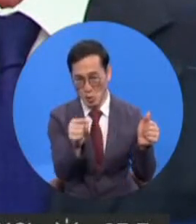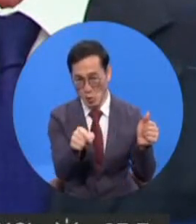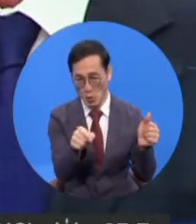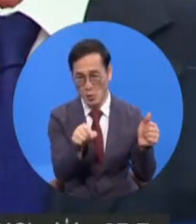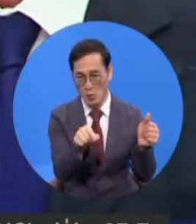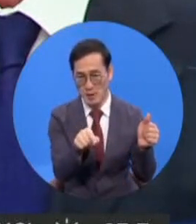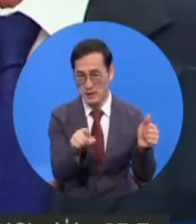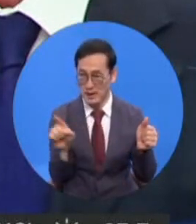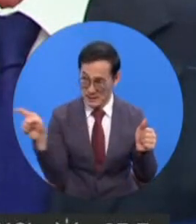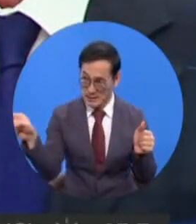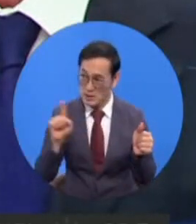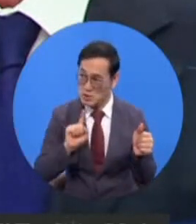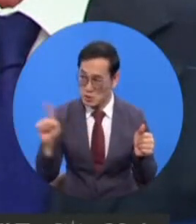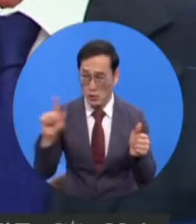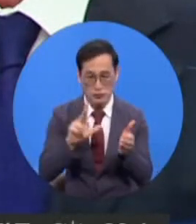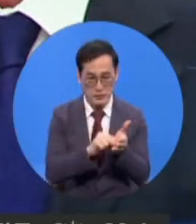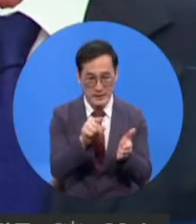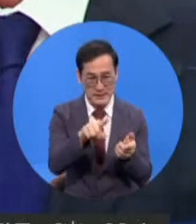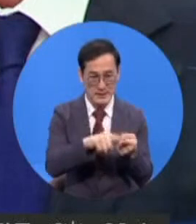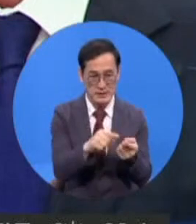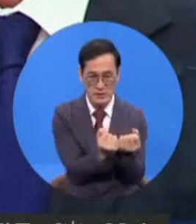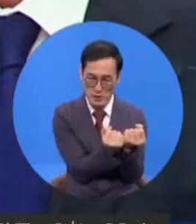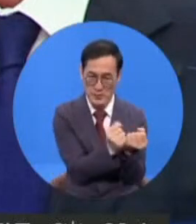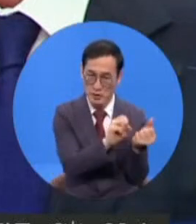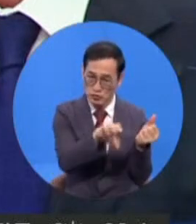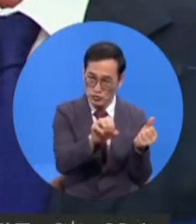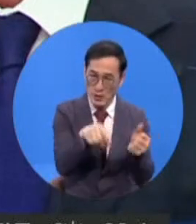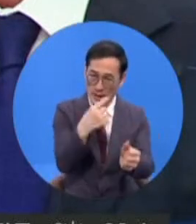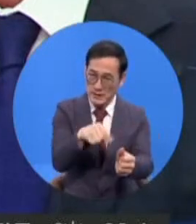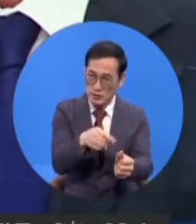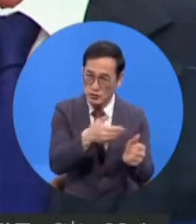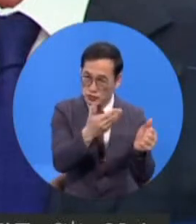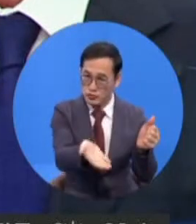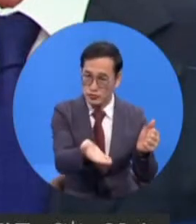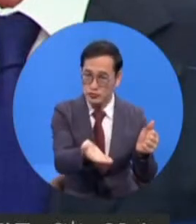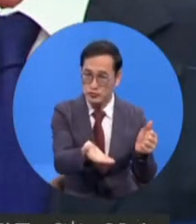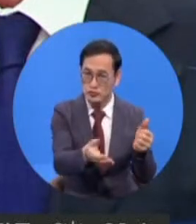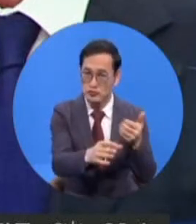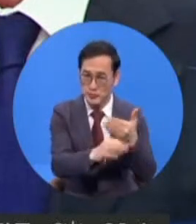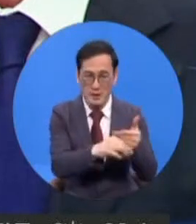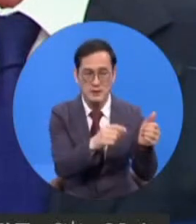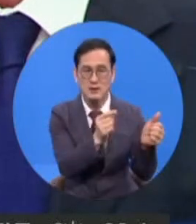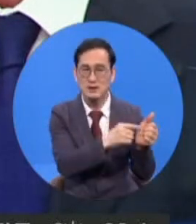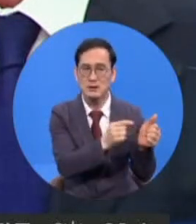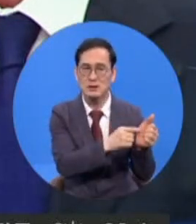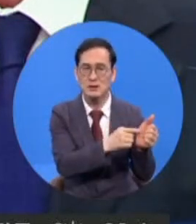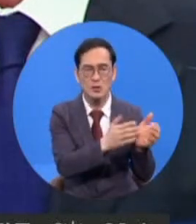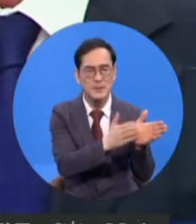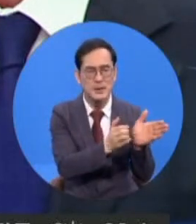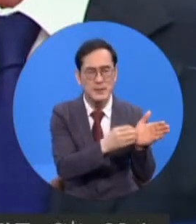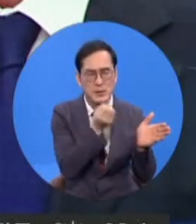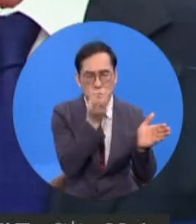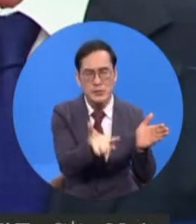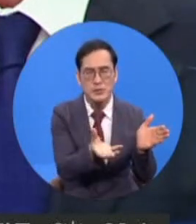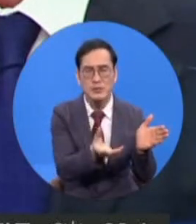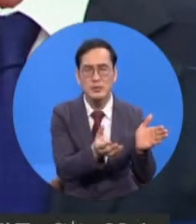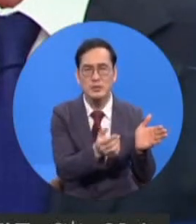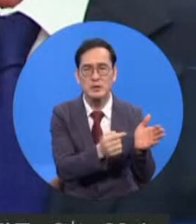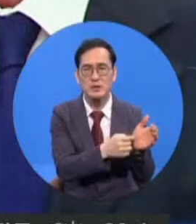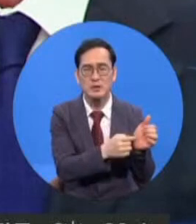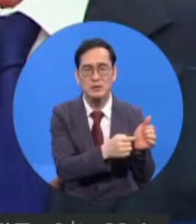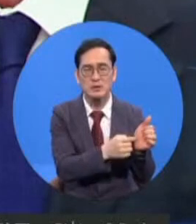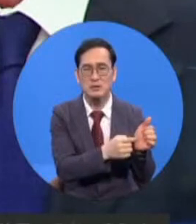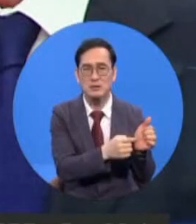조언을 했다 하더라도 이것은 구속사 위에 해당하는 심각한 문제다 라고 주장을 하고 있고 지금 여당 의원들 주장을 보면 은